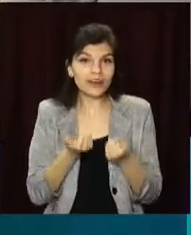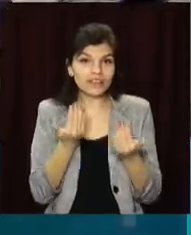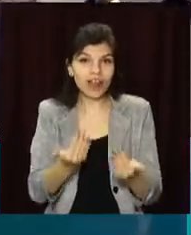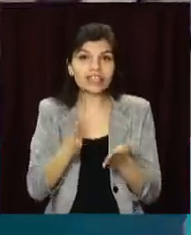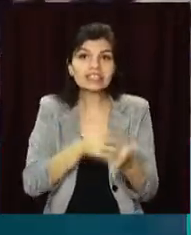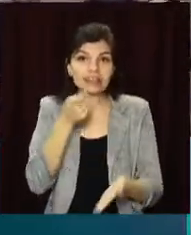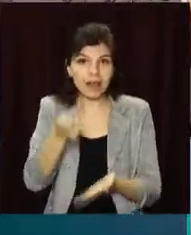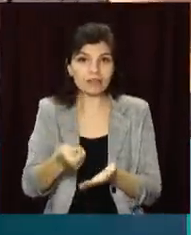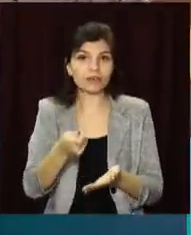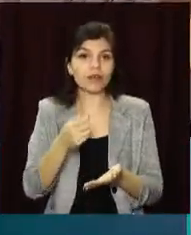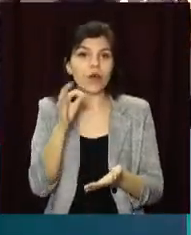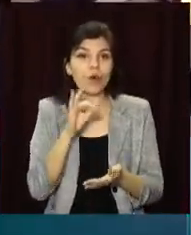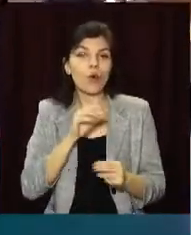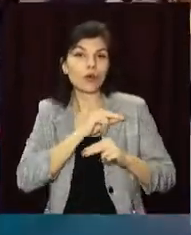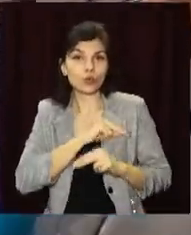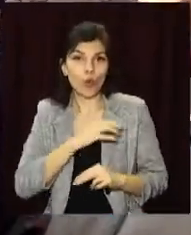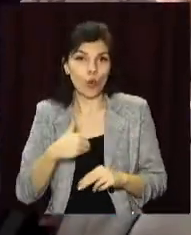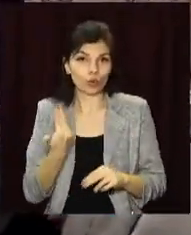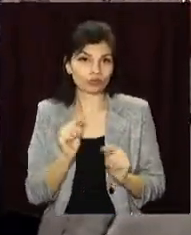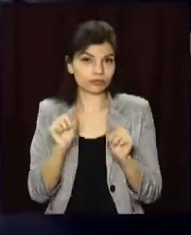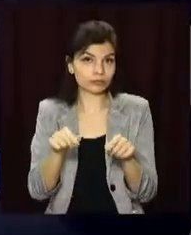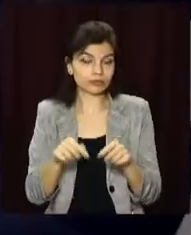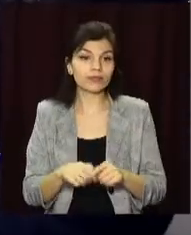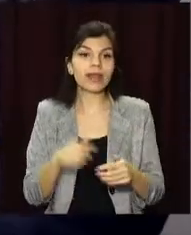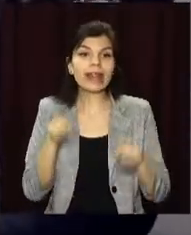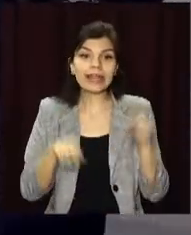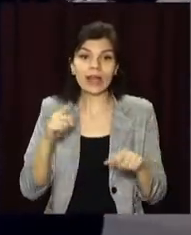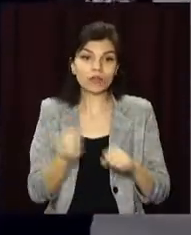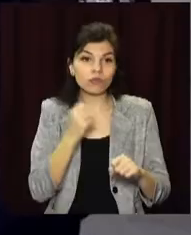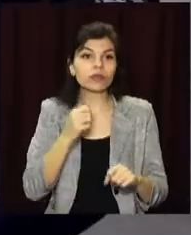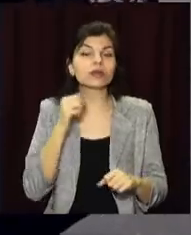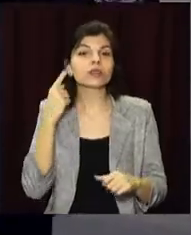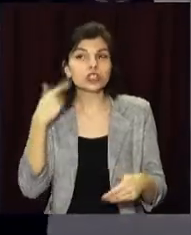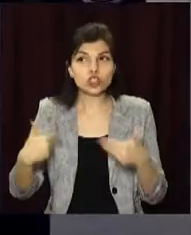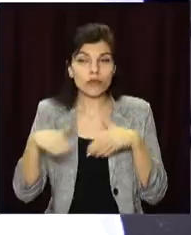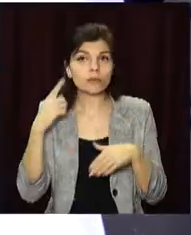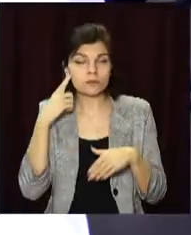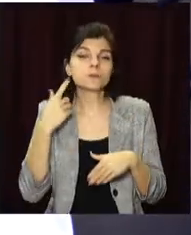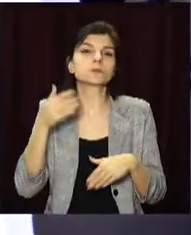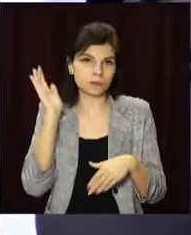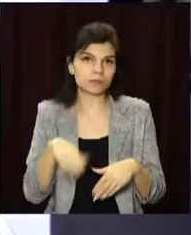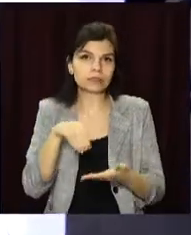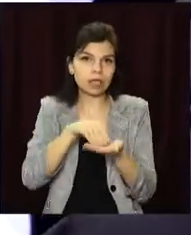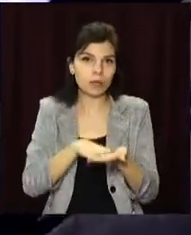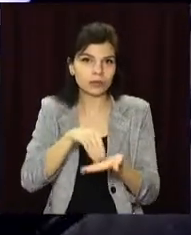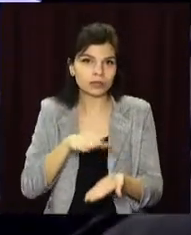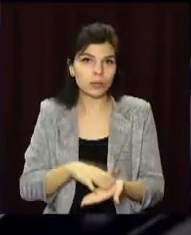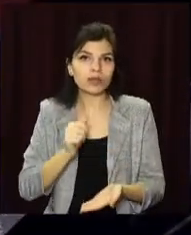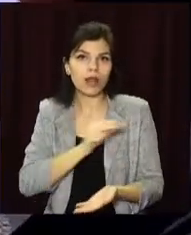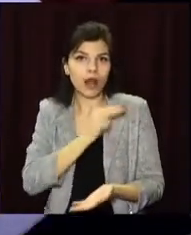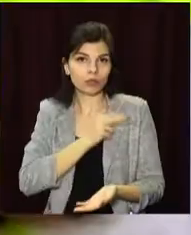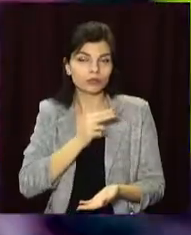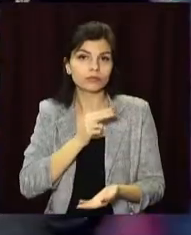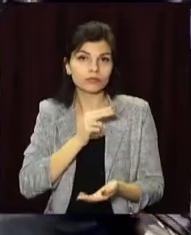прийняти ваші заявлення про трудоустройство. Деякі двірники дослухались до порад і вже на пікеті стали записуватися на